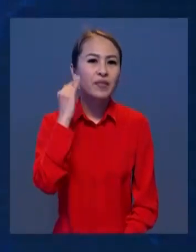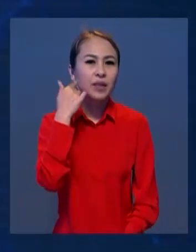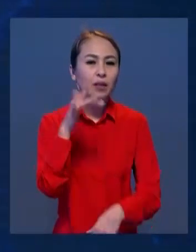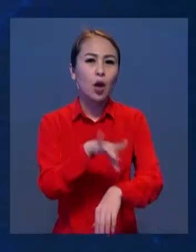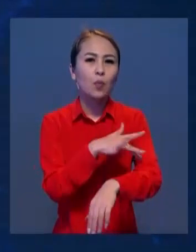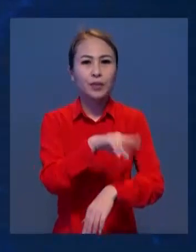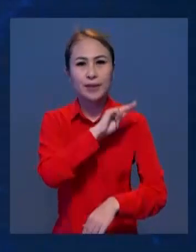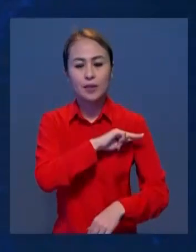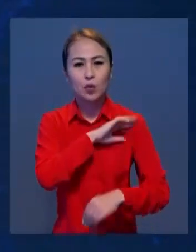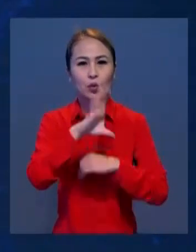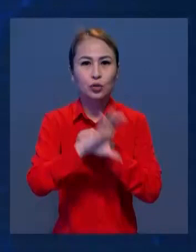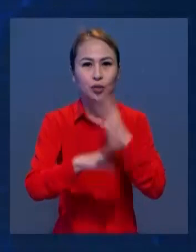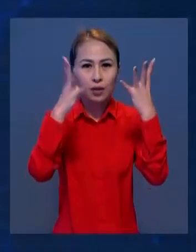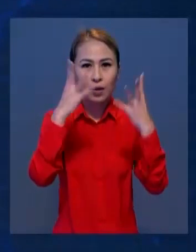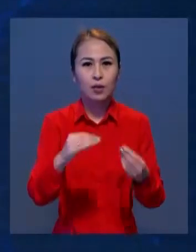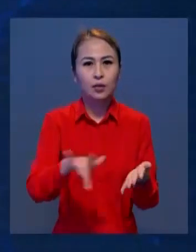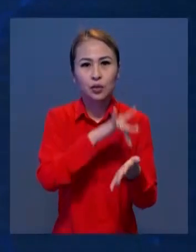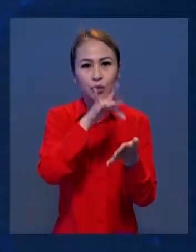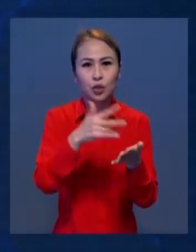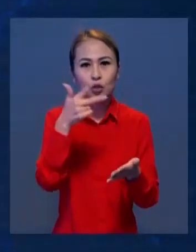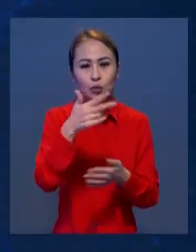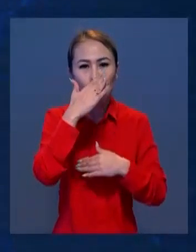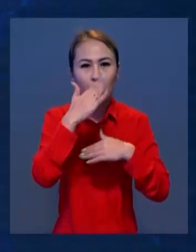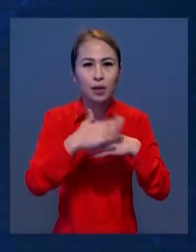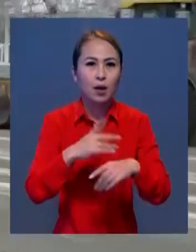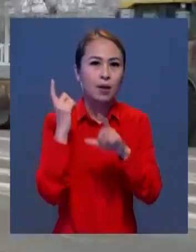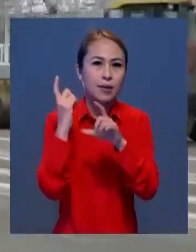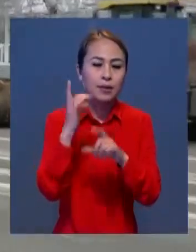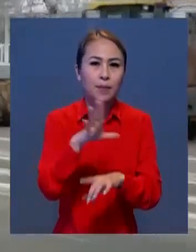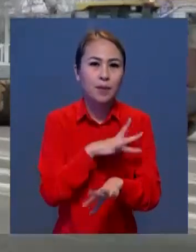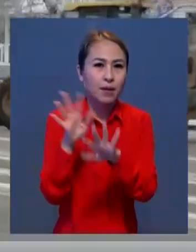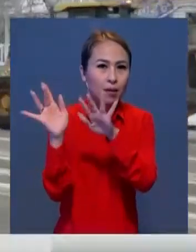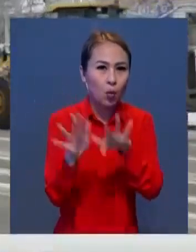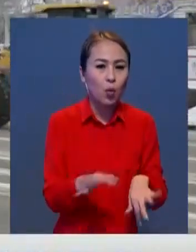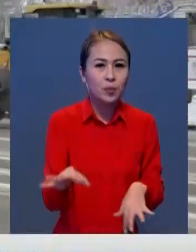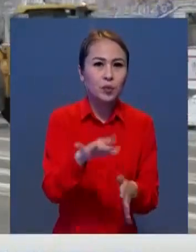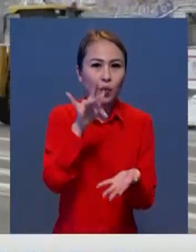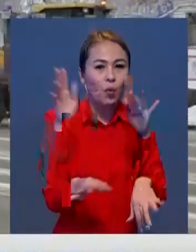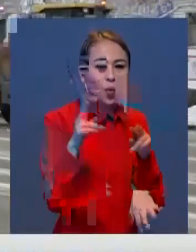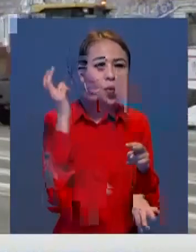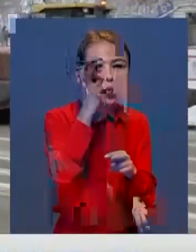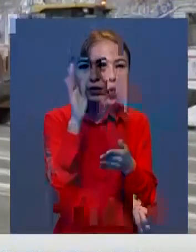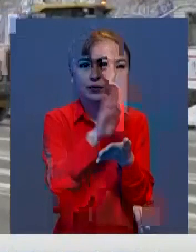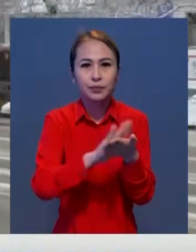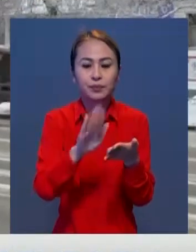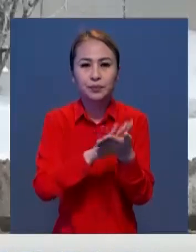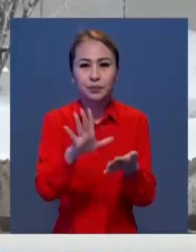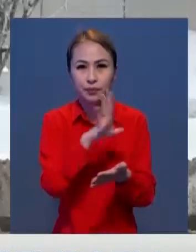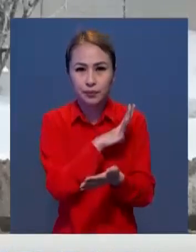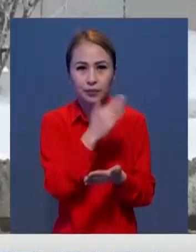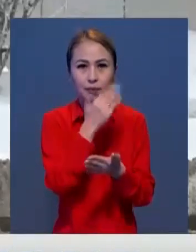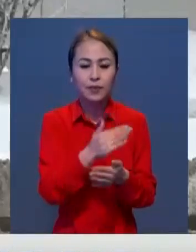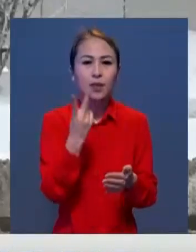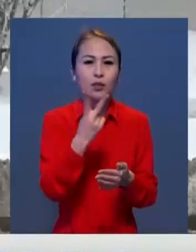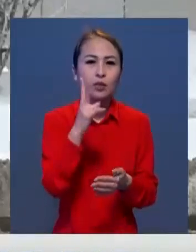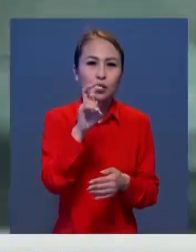Павлодардың коммуналдық қызметі соңғы күндері қала ішінен 3000 тоннадан аса қар шығарған. Облыс орталығының ағылбары тәулік бойы жүріп жатыр.